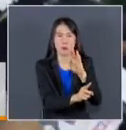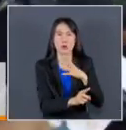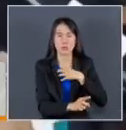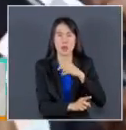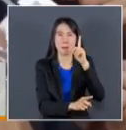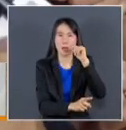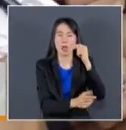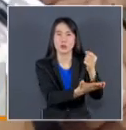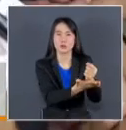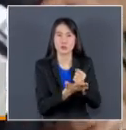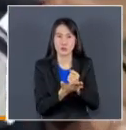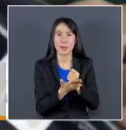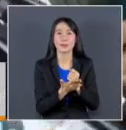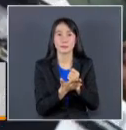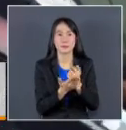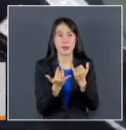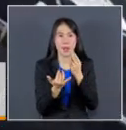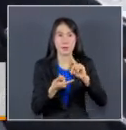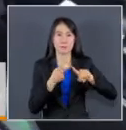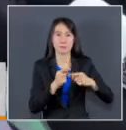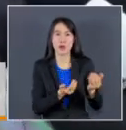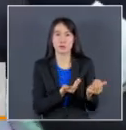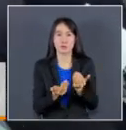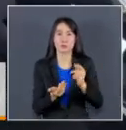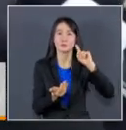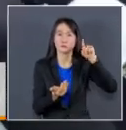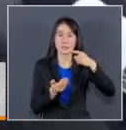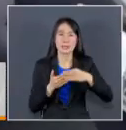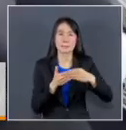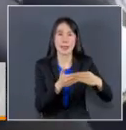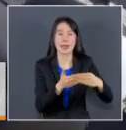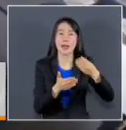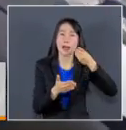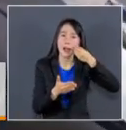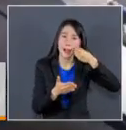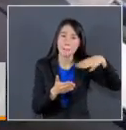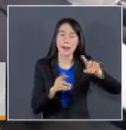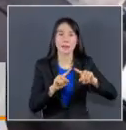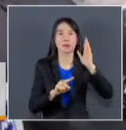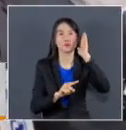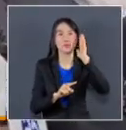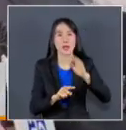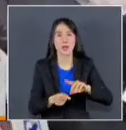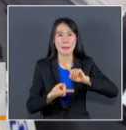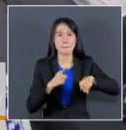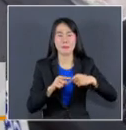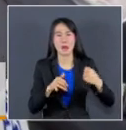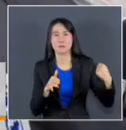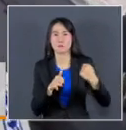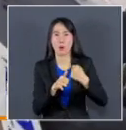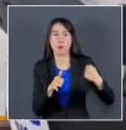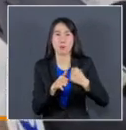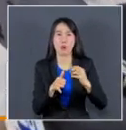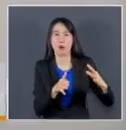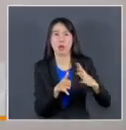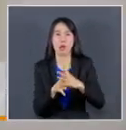แล้วก่อนหน้าที่จะเกิดเหตุเนี่ยเพื่อนลูกสาวก็พยายามจะไปช่วยพากลับบ้านนะคะแต่ฝ่ายชายพาเพื่อนไปดักทำร้ายแล้วฉุ